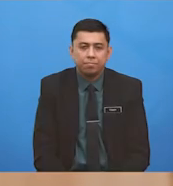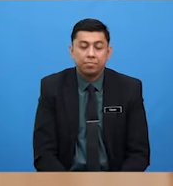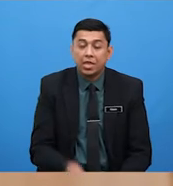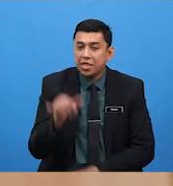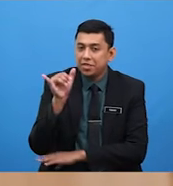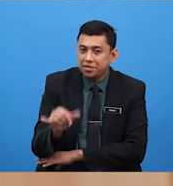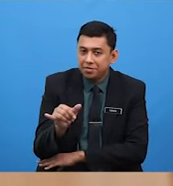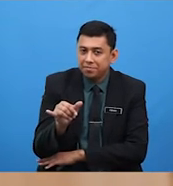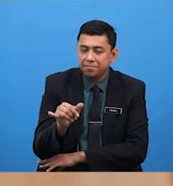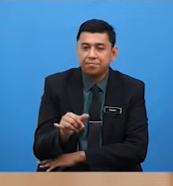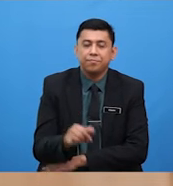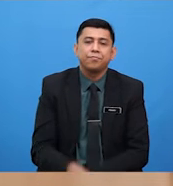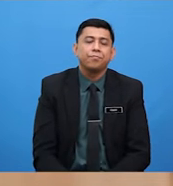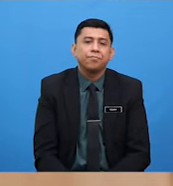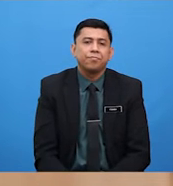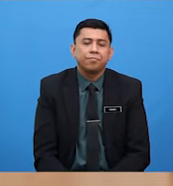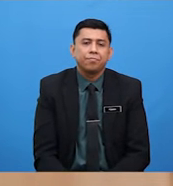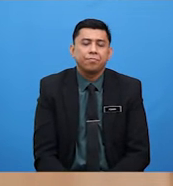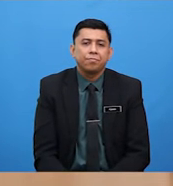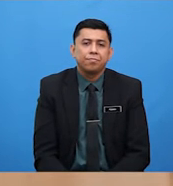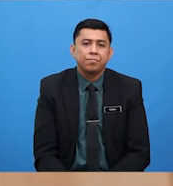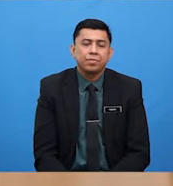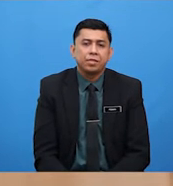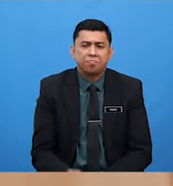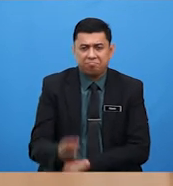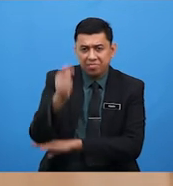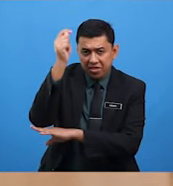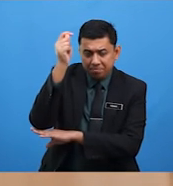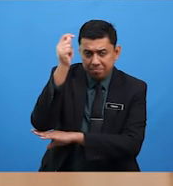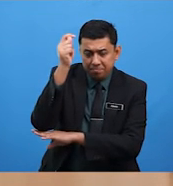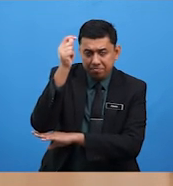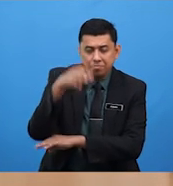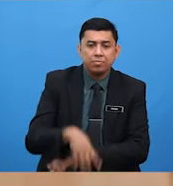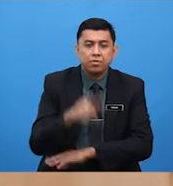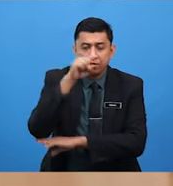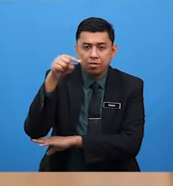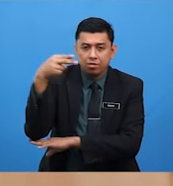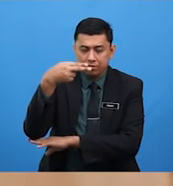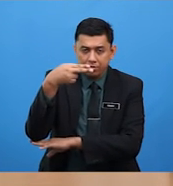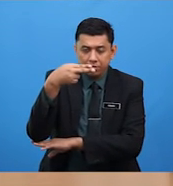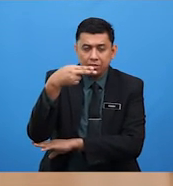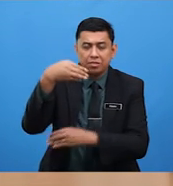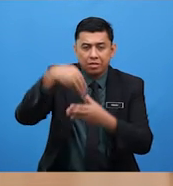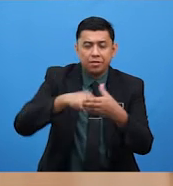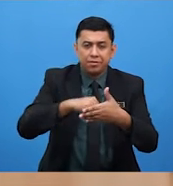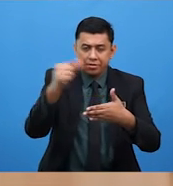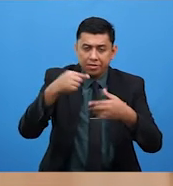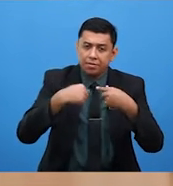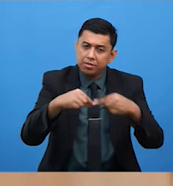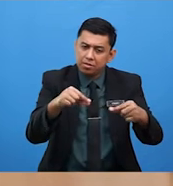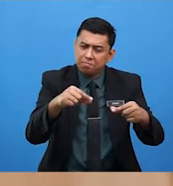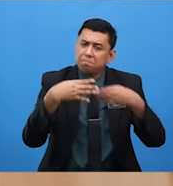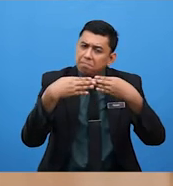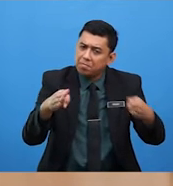Ya, kadar resapan dalam gas adalah tertinggi kerana zarah-zarah dalam gas bebas bergerak secara